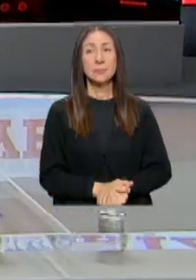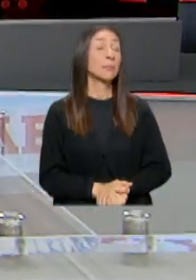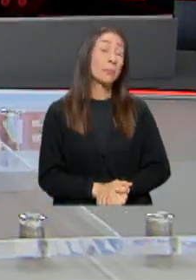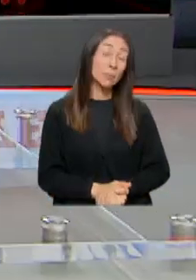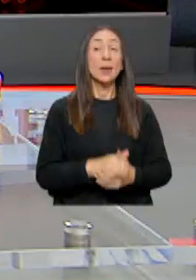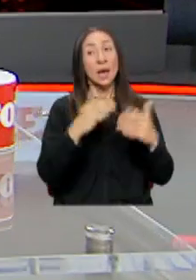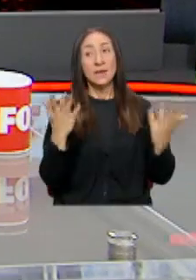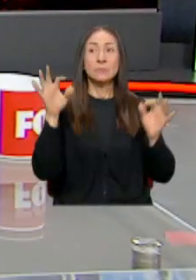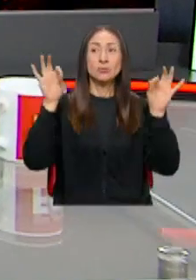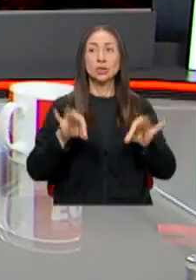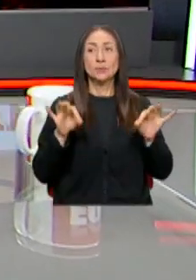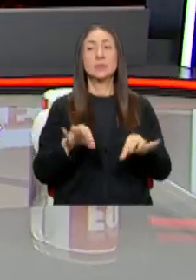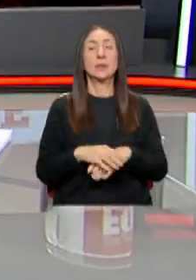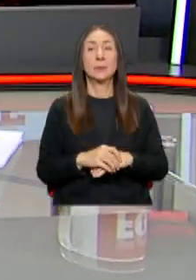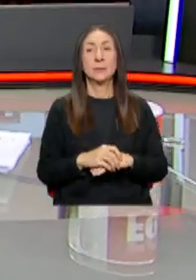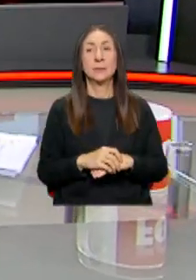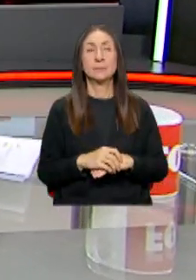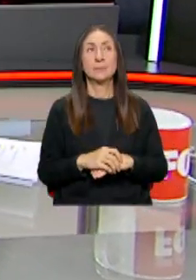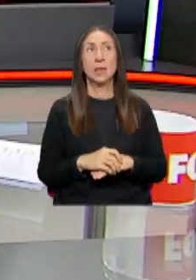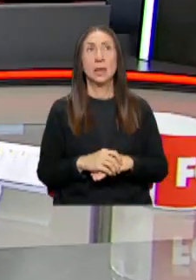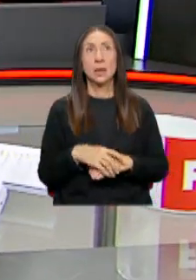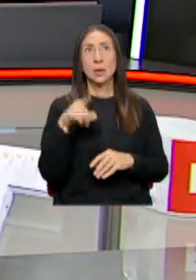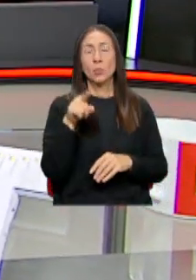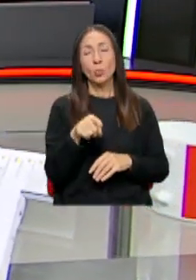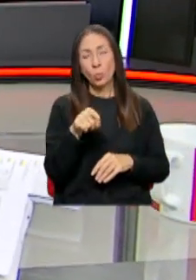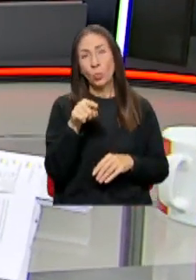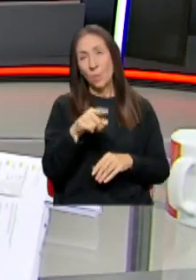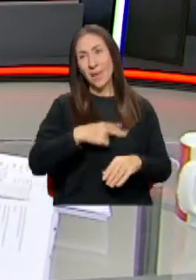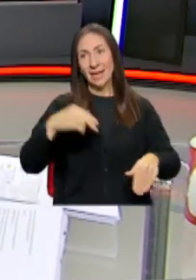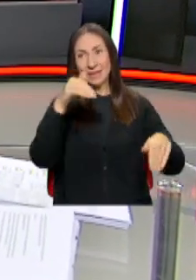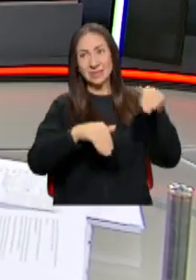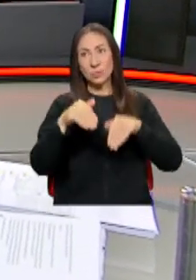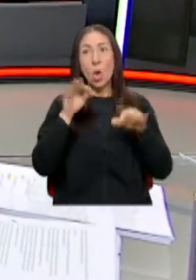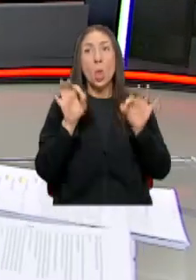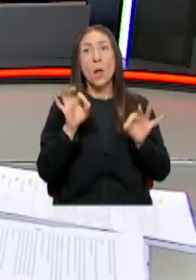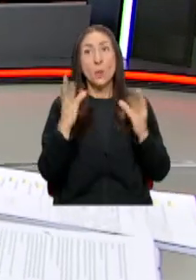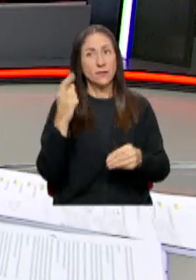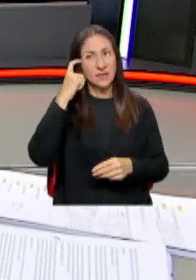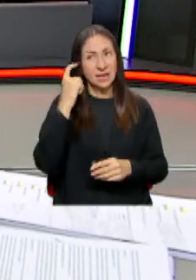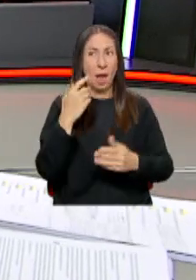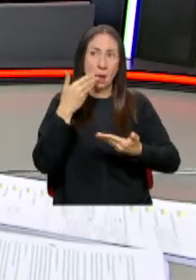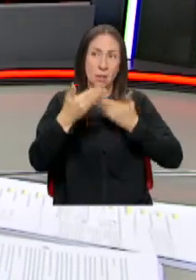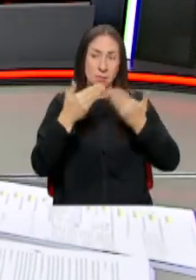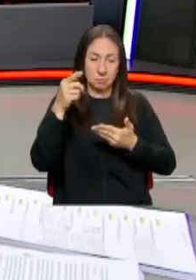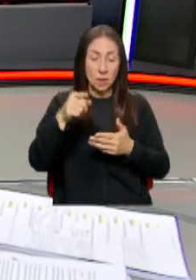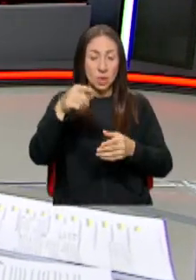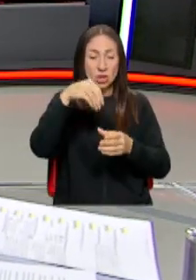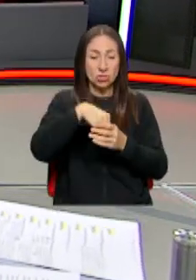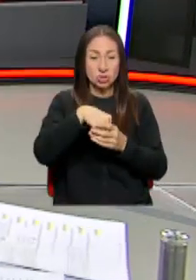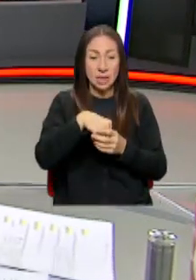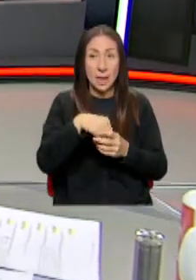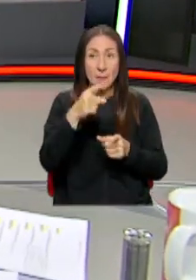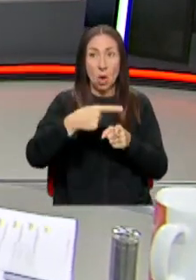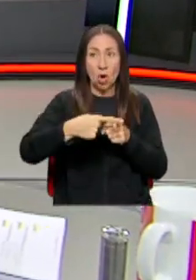Efendim şimdi bu seçimin ehemmiyetine dair görüşler duydunuz. Bunların arasında